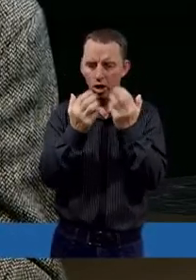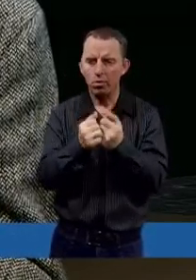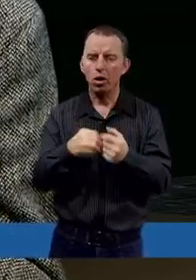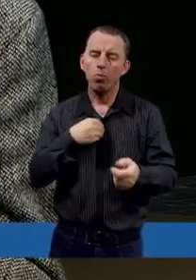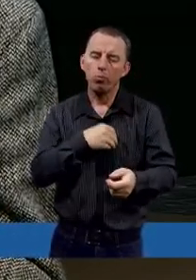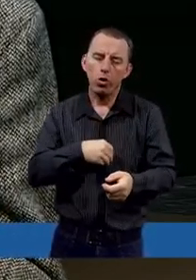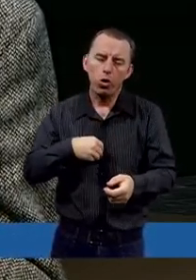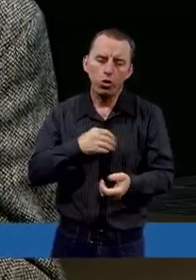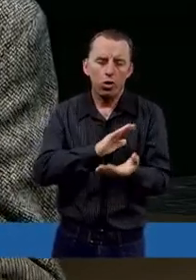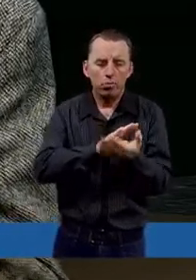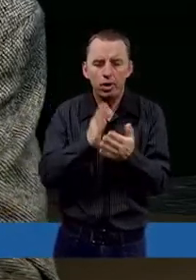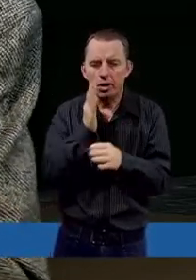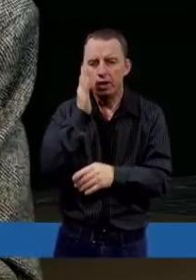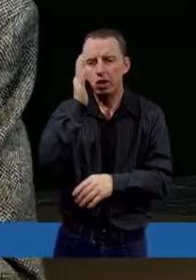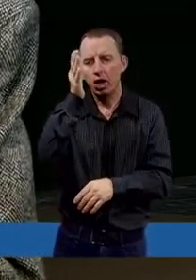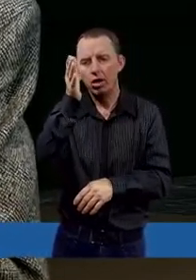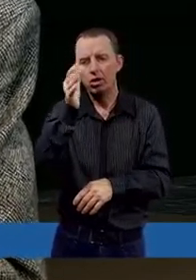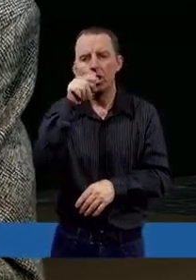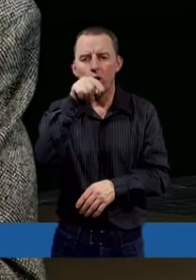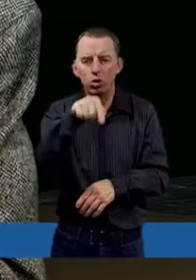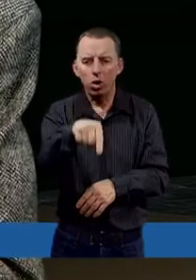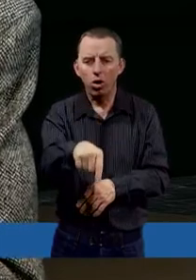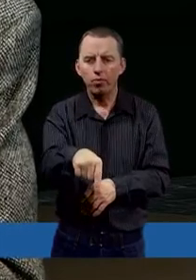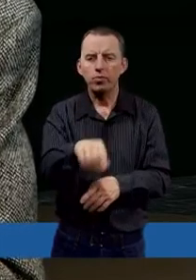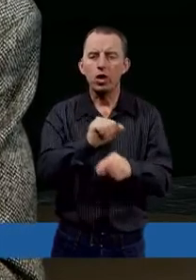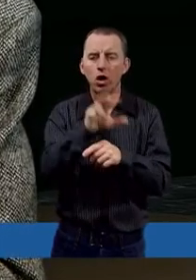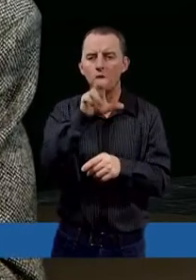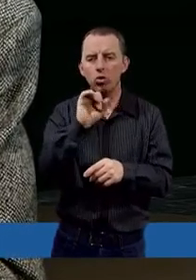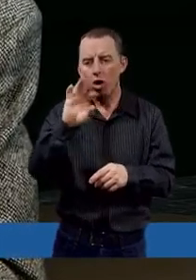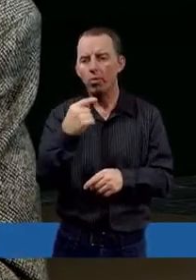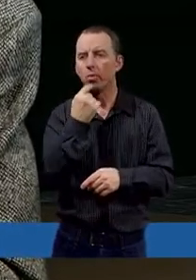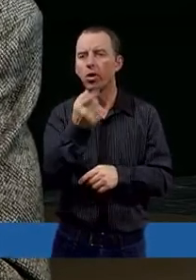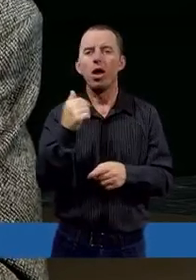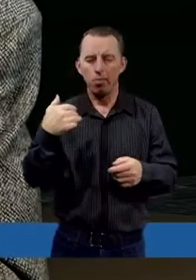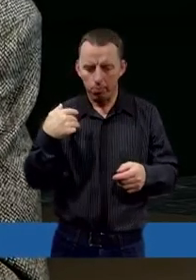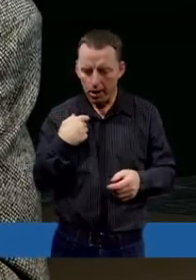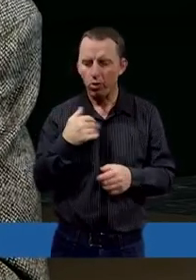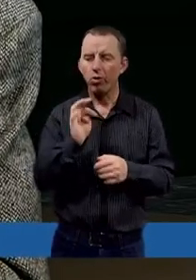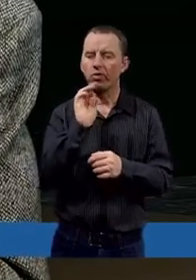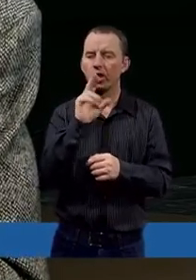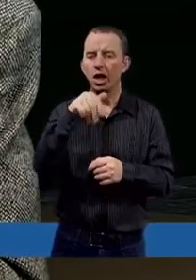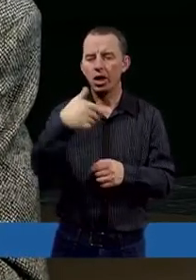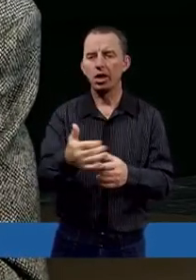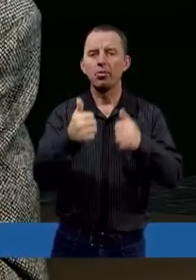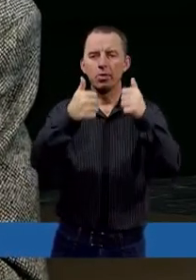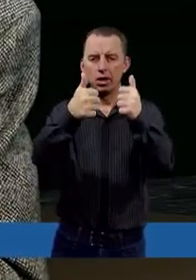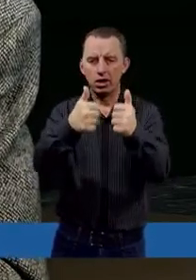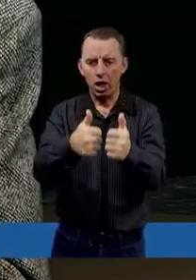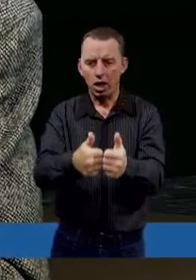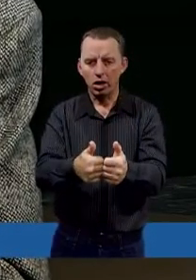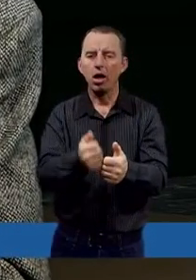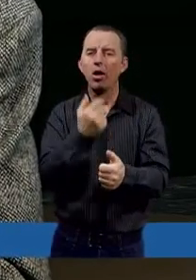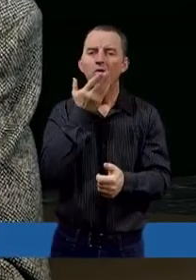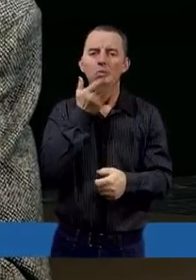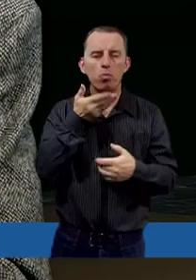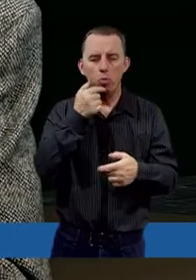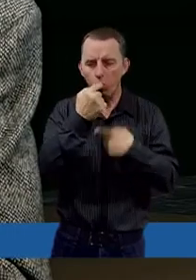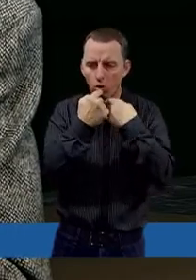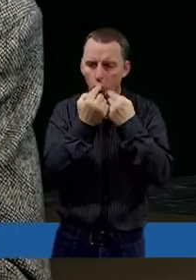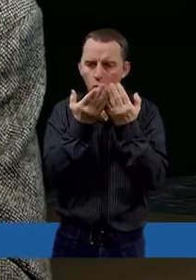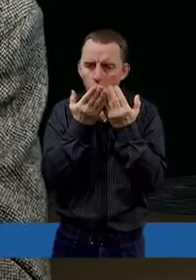ponure, bez nadziei. I to, że Job to powiedział, pokazuje, że był w takim stanie. I że wyraża to,